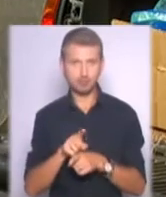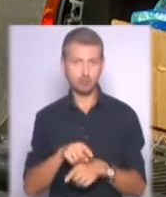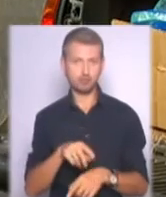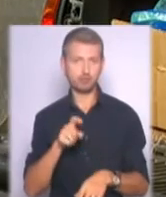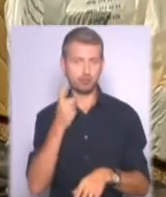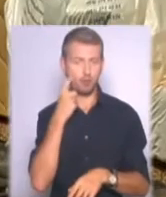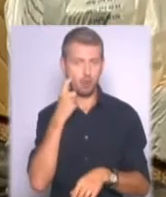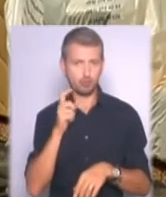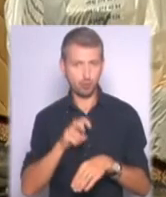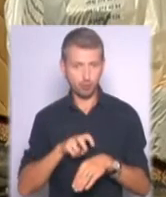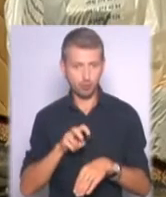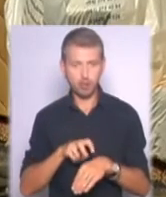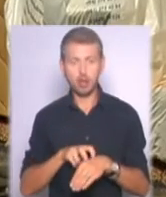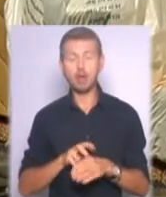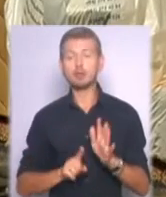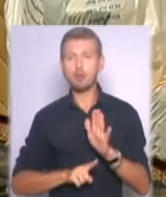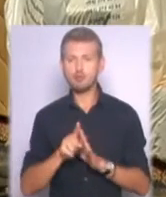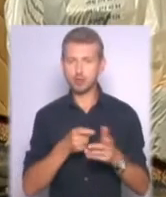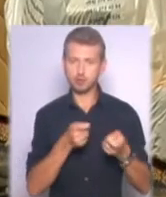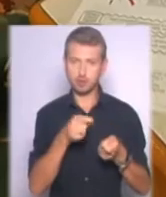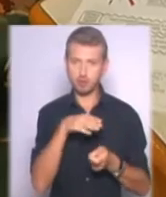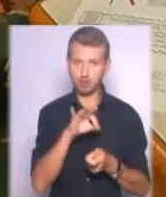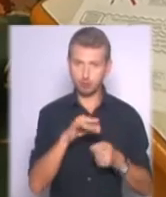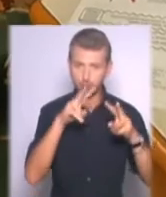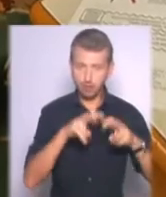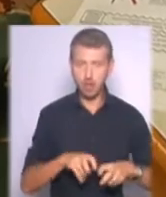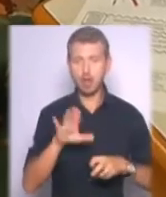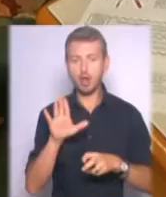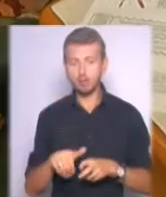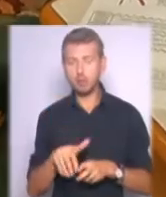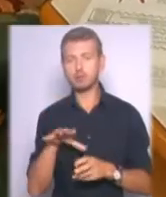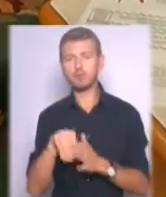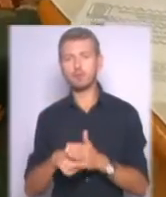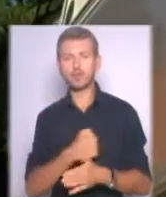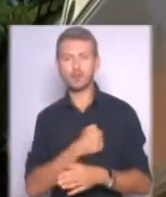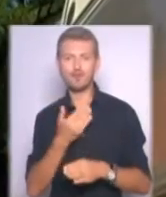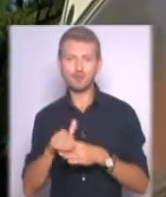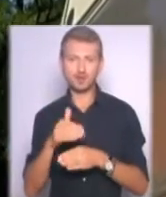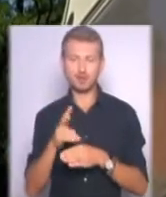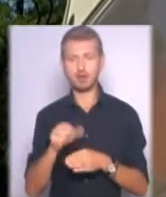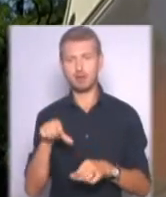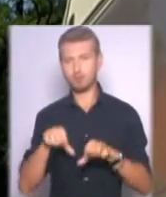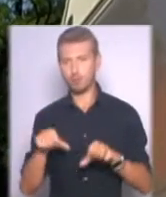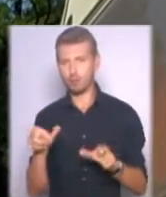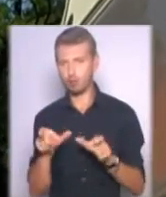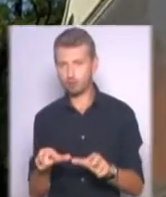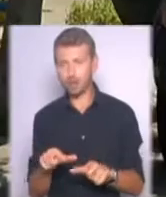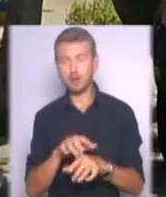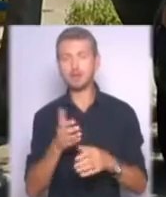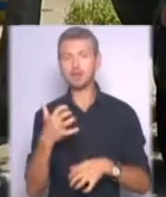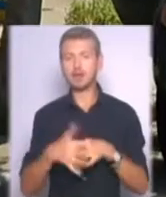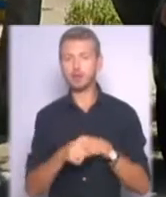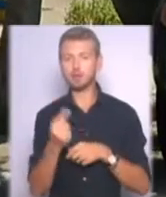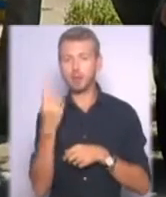проведуть обстеження в штабі АТО, а далі перевірятимуть та лікуватимуть військових у частинах та на блокпостах. В середньому за день лікарі